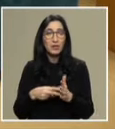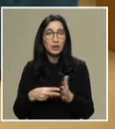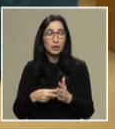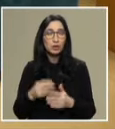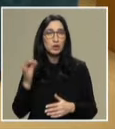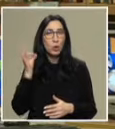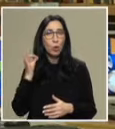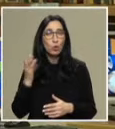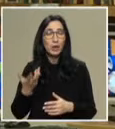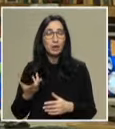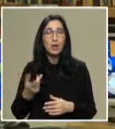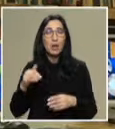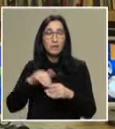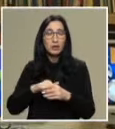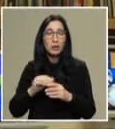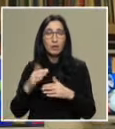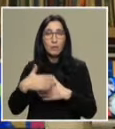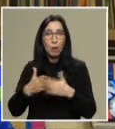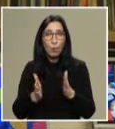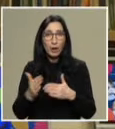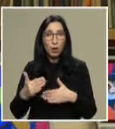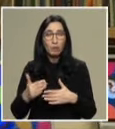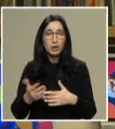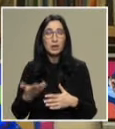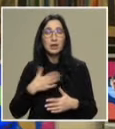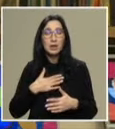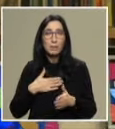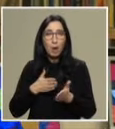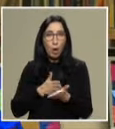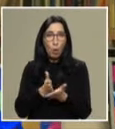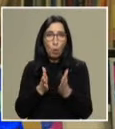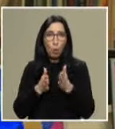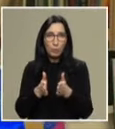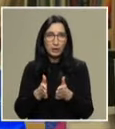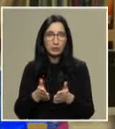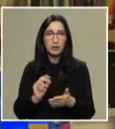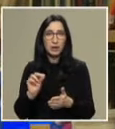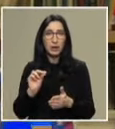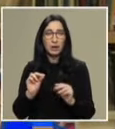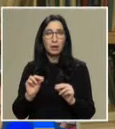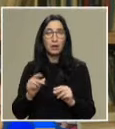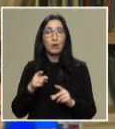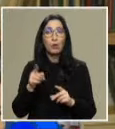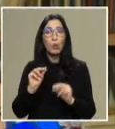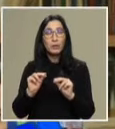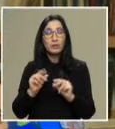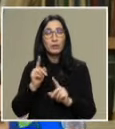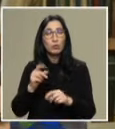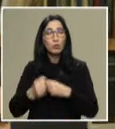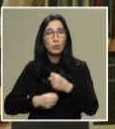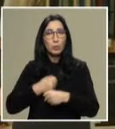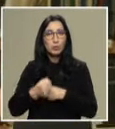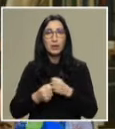уред, вътре в опаковката, в кутията, има опътване. Опътването е от тези, които са го произвели, за